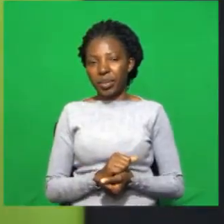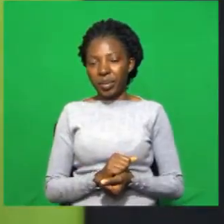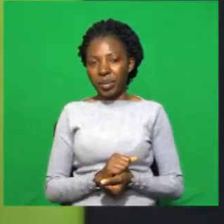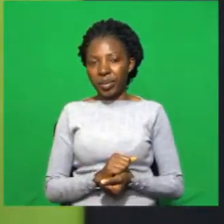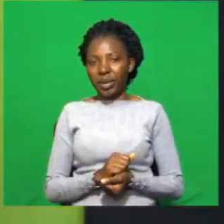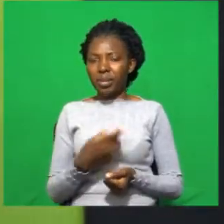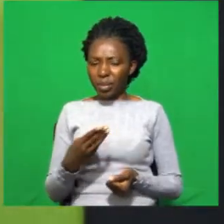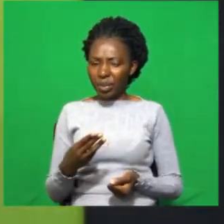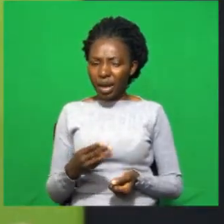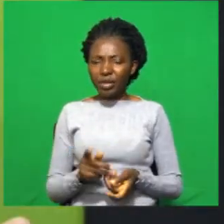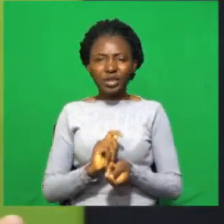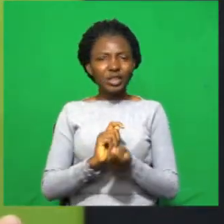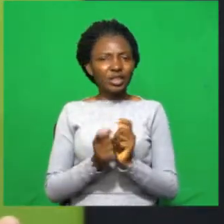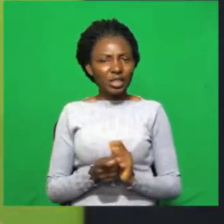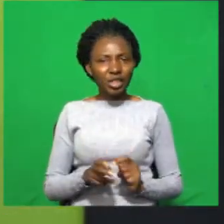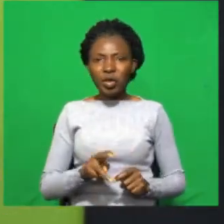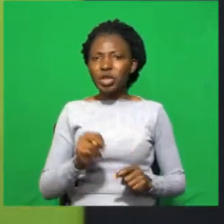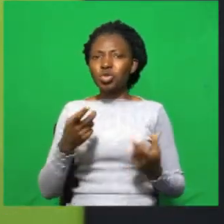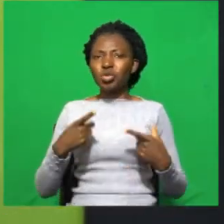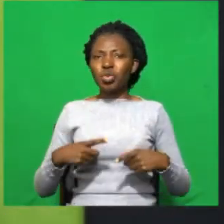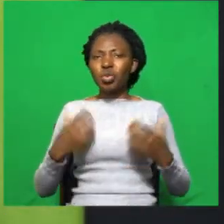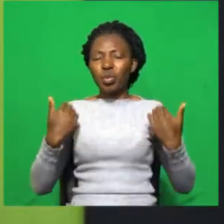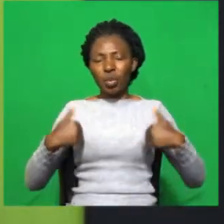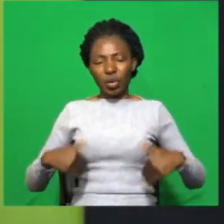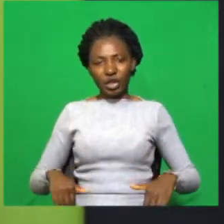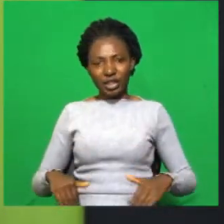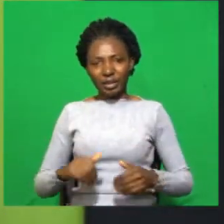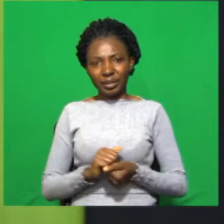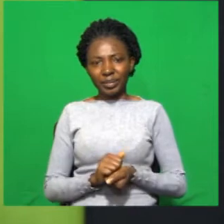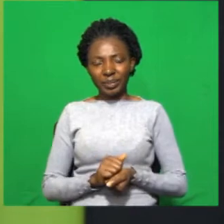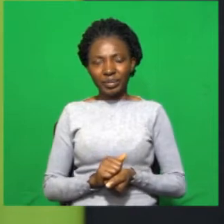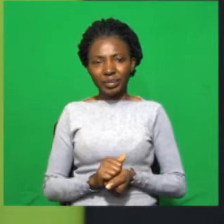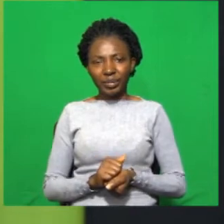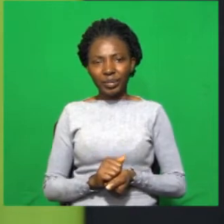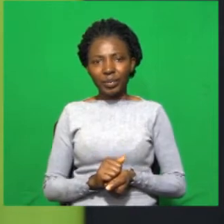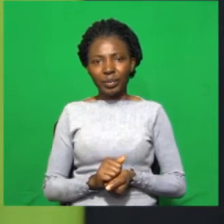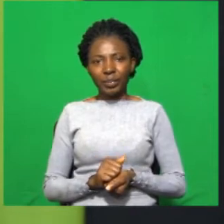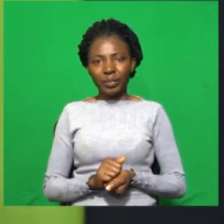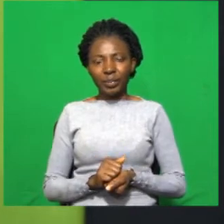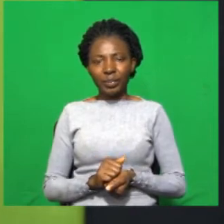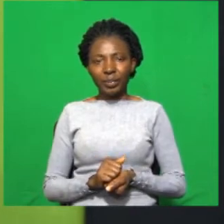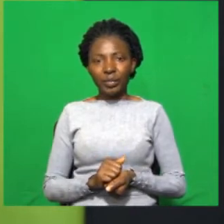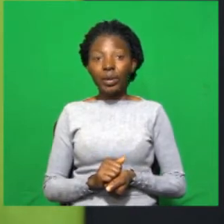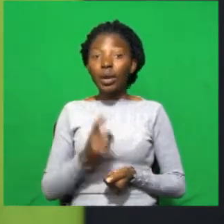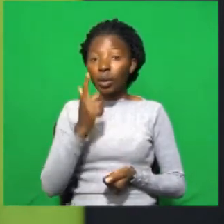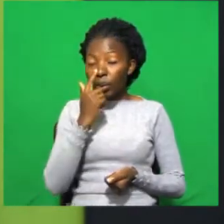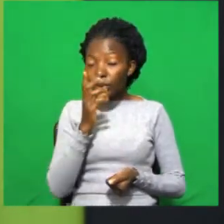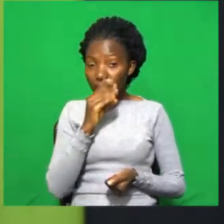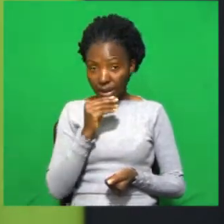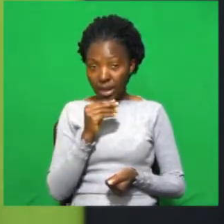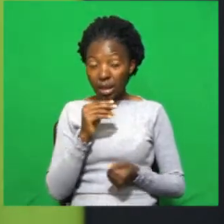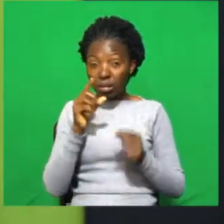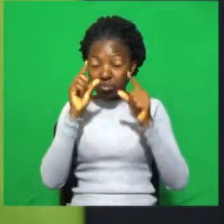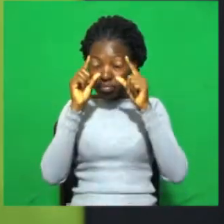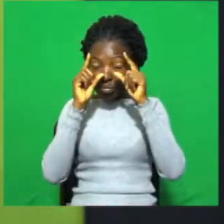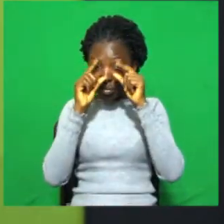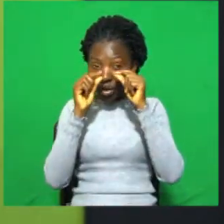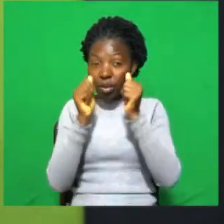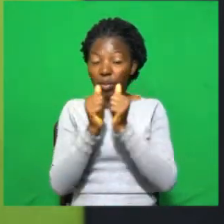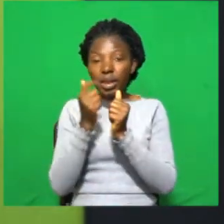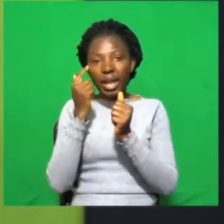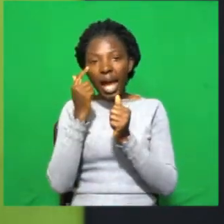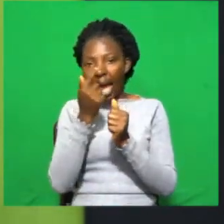Vanenge vatone miri mitsva. Saka pfungwa yandiroda kuti ingoitsanangurai muchidimbu kuateereri kuti panonzi sekubwaira kweziso